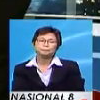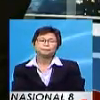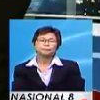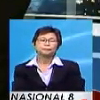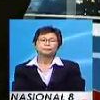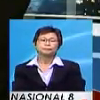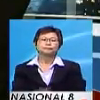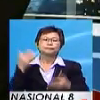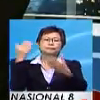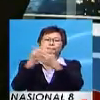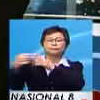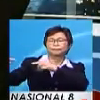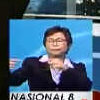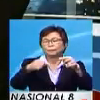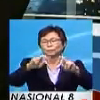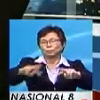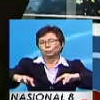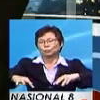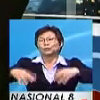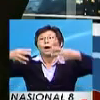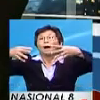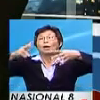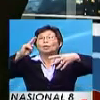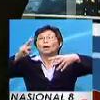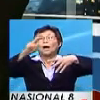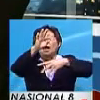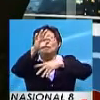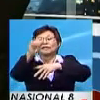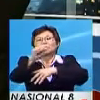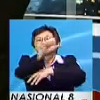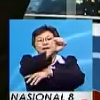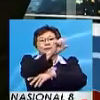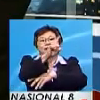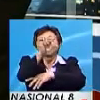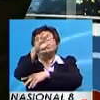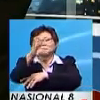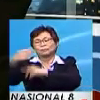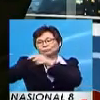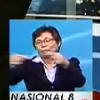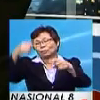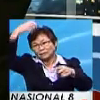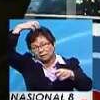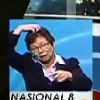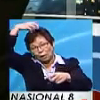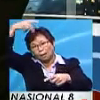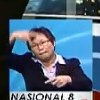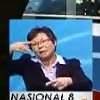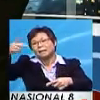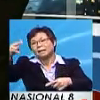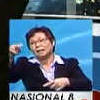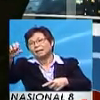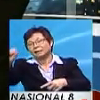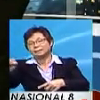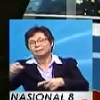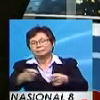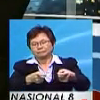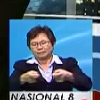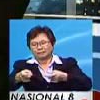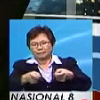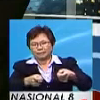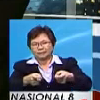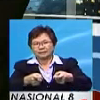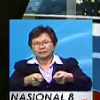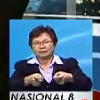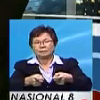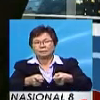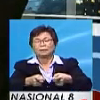baik menjelang aksi suku akhir kedua bola sepak FC menentang Selangor pkns esok pengendali The Giant kill Abdul